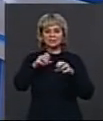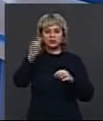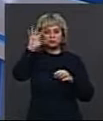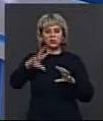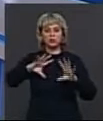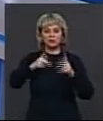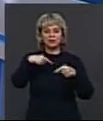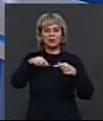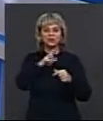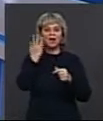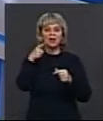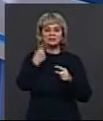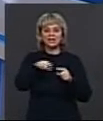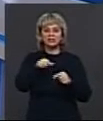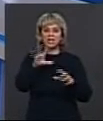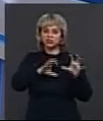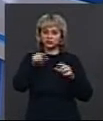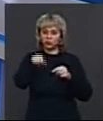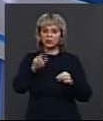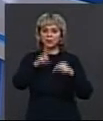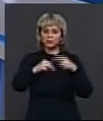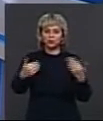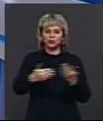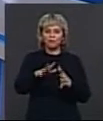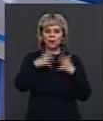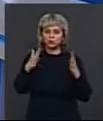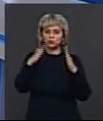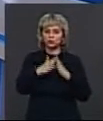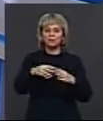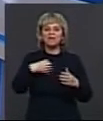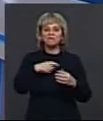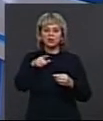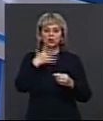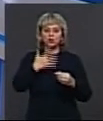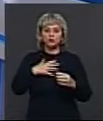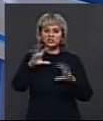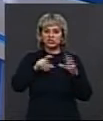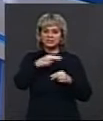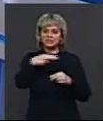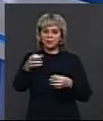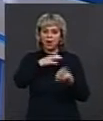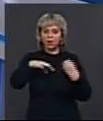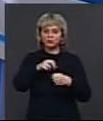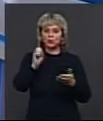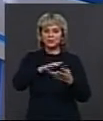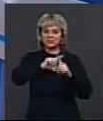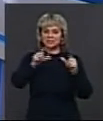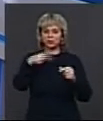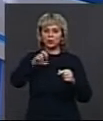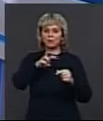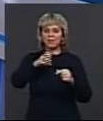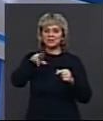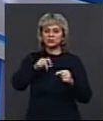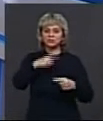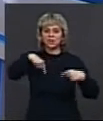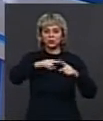мира по футболу и когда для четвероногих построят новый большой дом? Волнующие любители животных темы обсудили в пресс-центре «Дон Медиа».